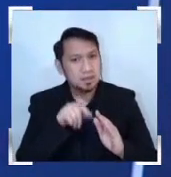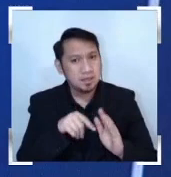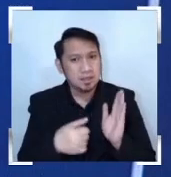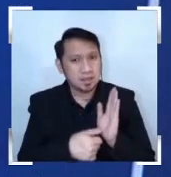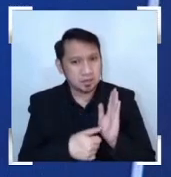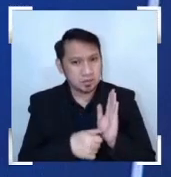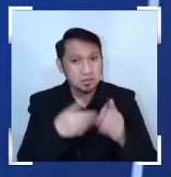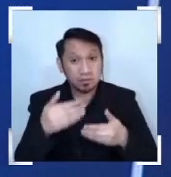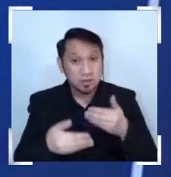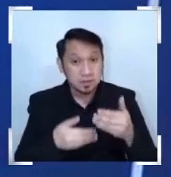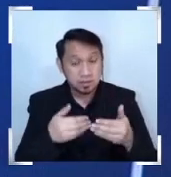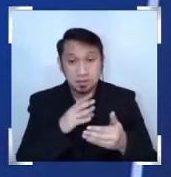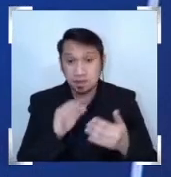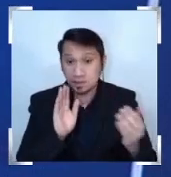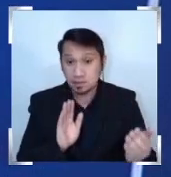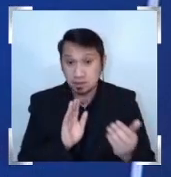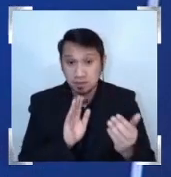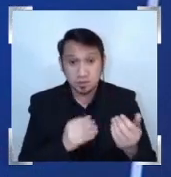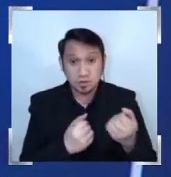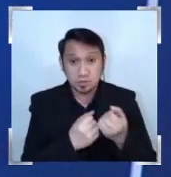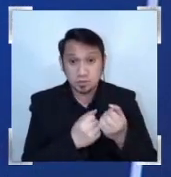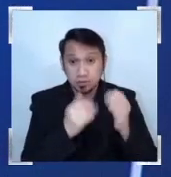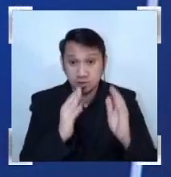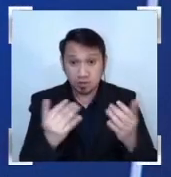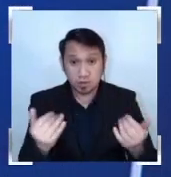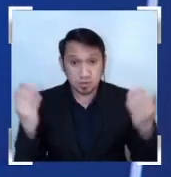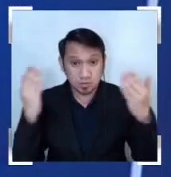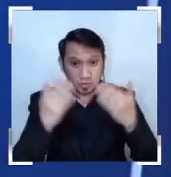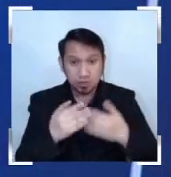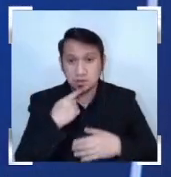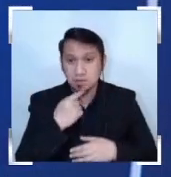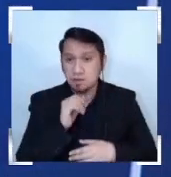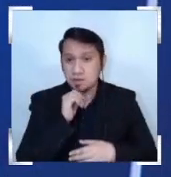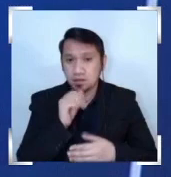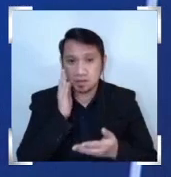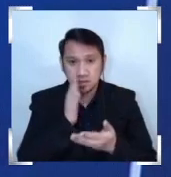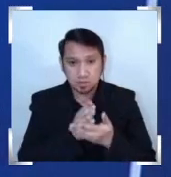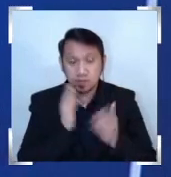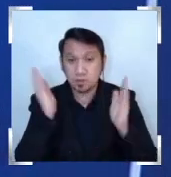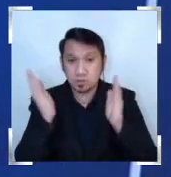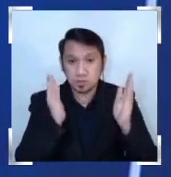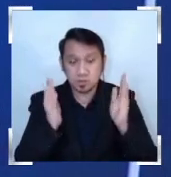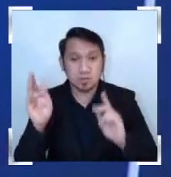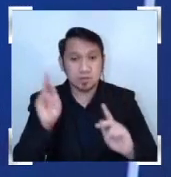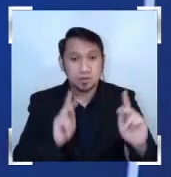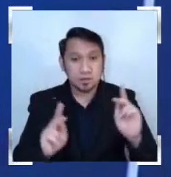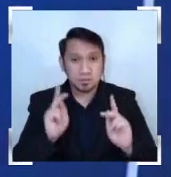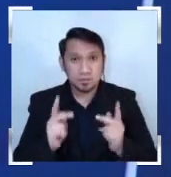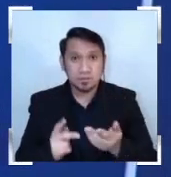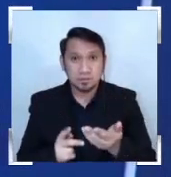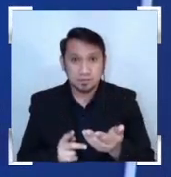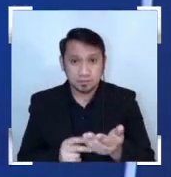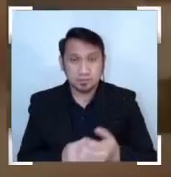mga taga-suporta ngayong gabi, sinabi ni Robredo na hindi siya hihinto sa pagsisilbi sa publiko. Saksi si